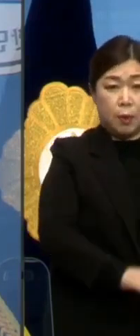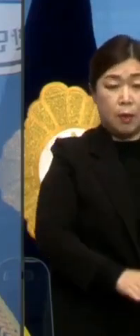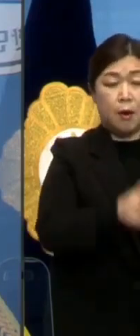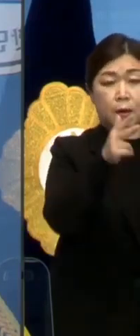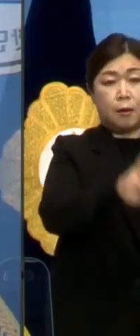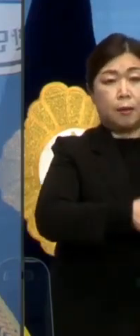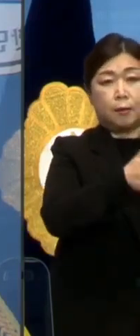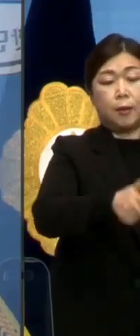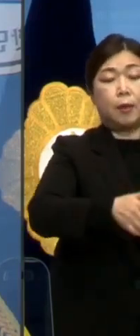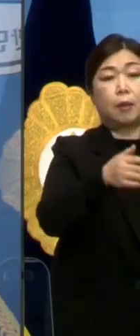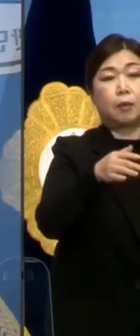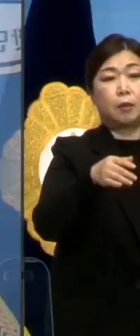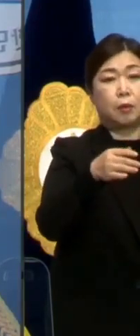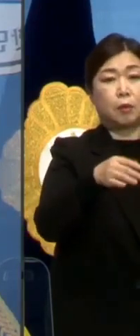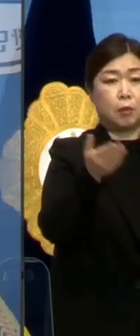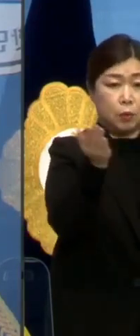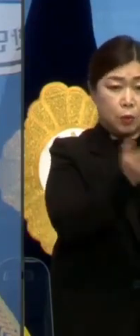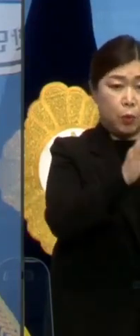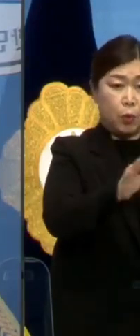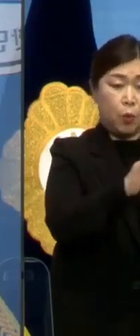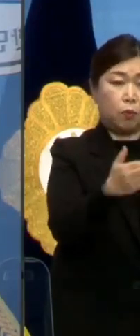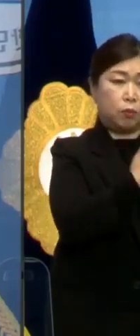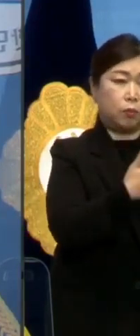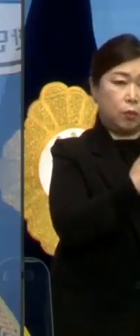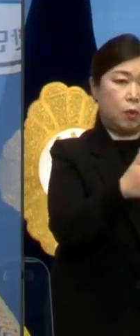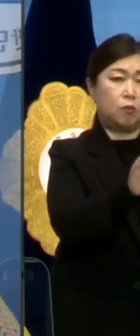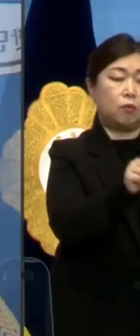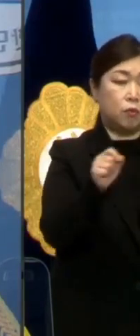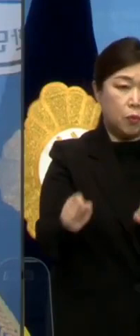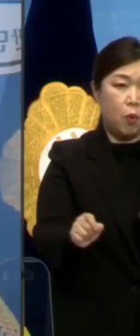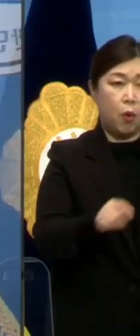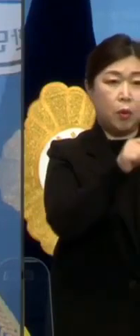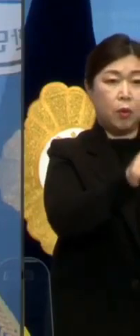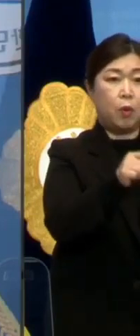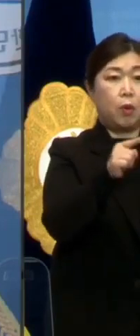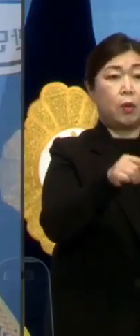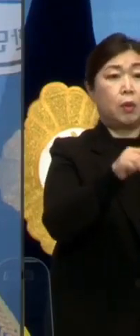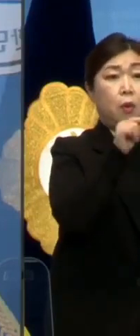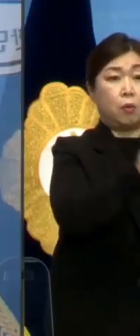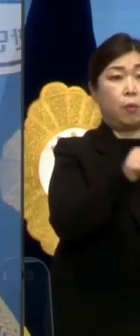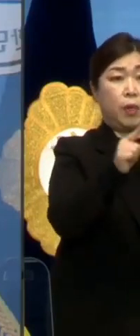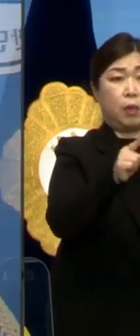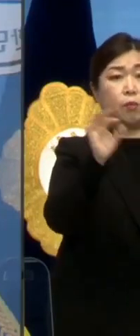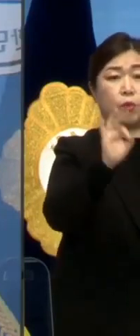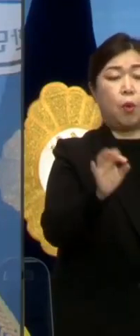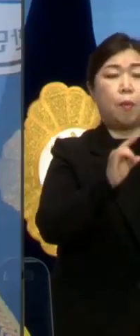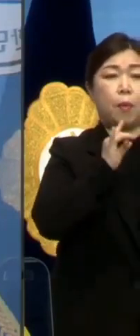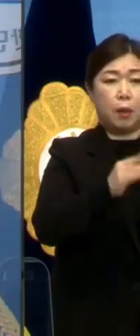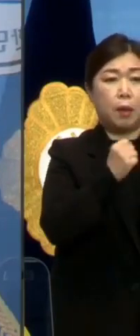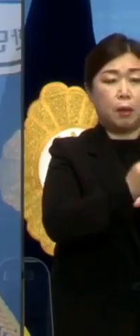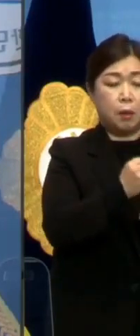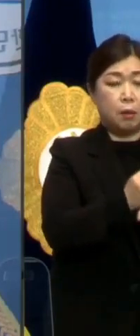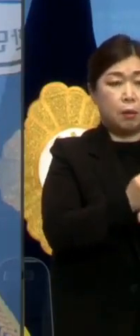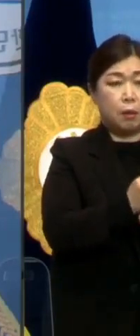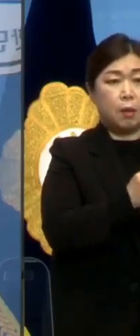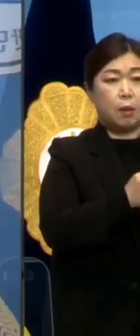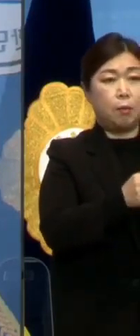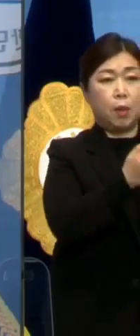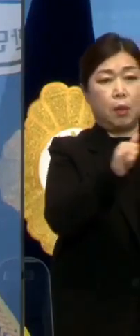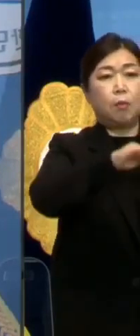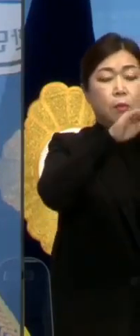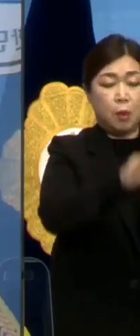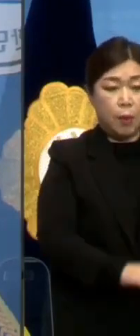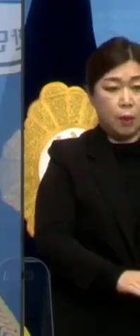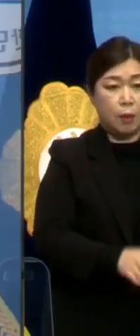적용 유예와 관련해 0.1%만 법 적용을 하자는 300인 미만 사업장 적용